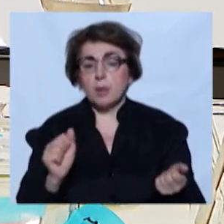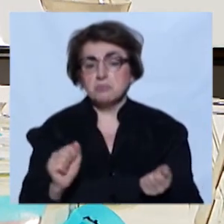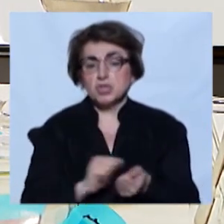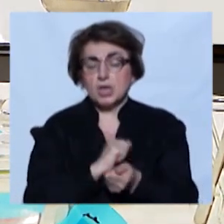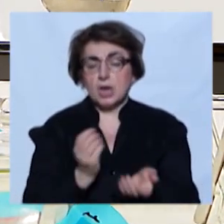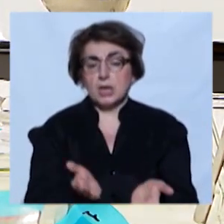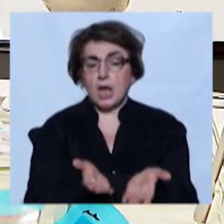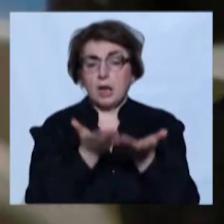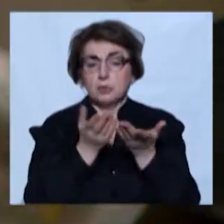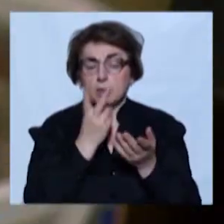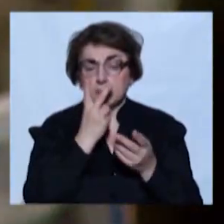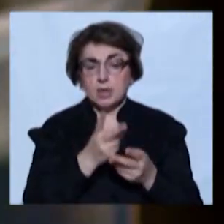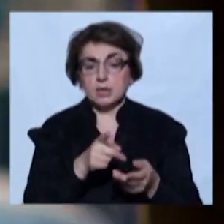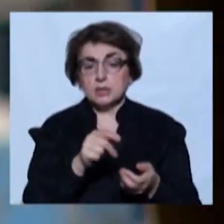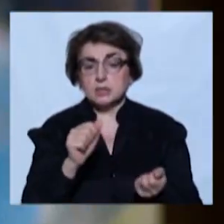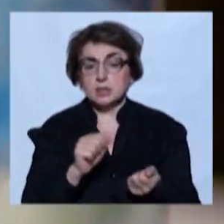საოცარ ქვიშას.